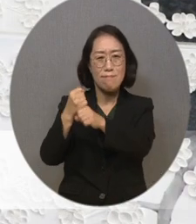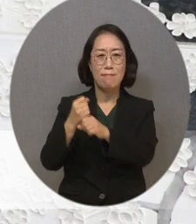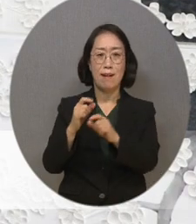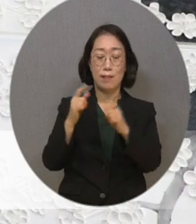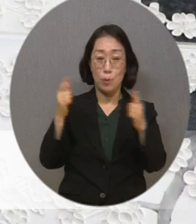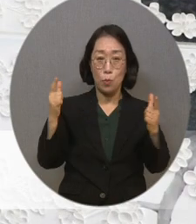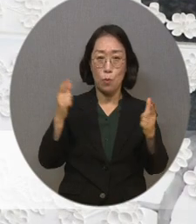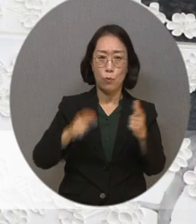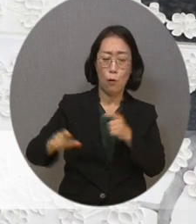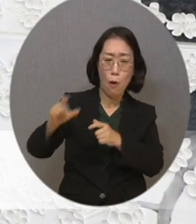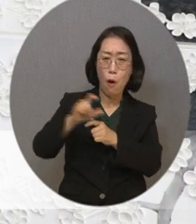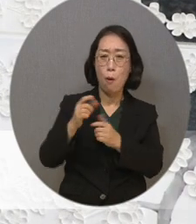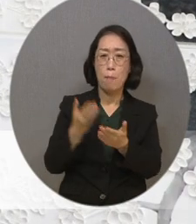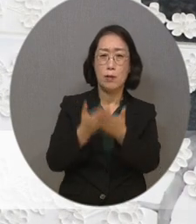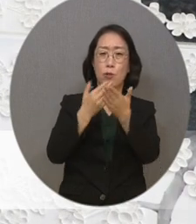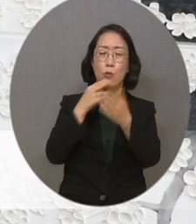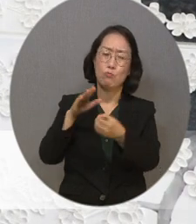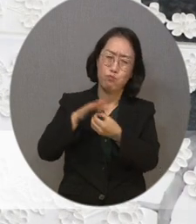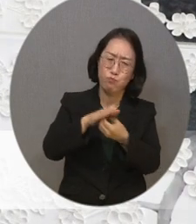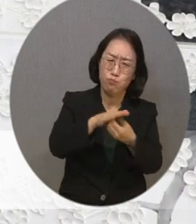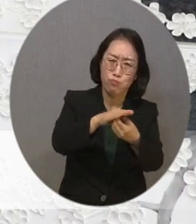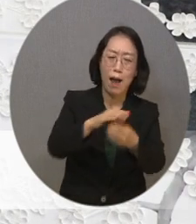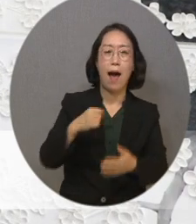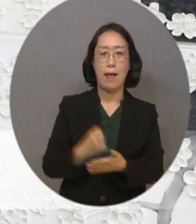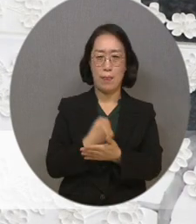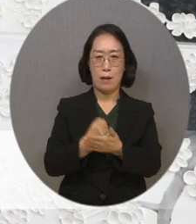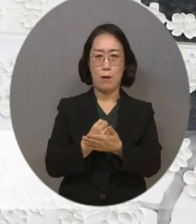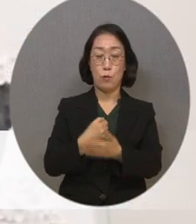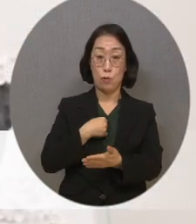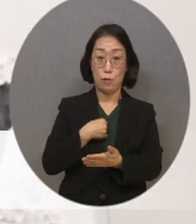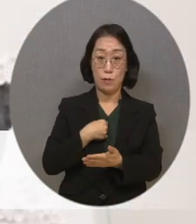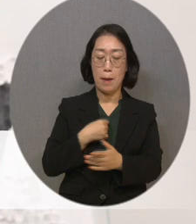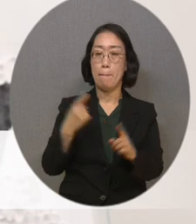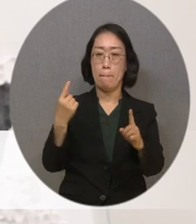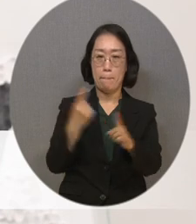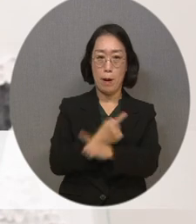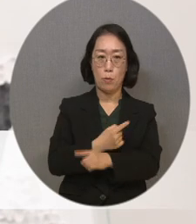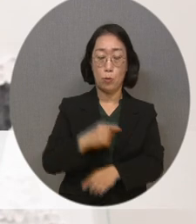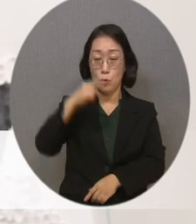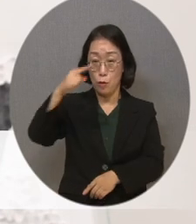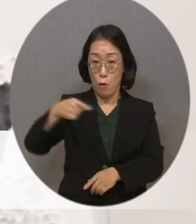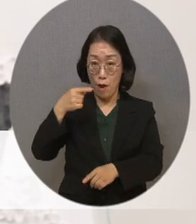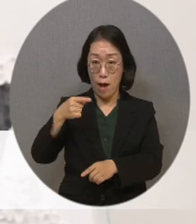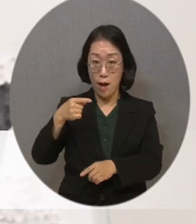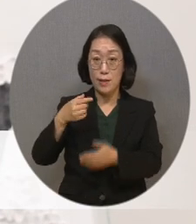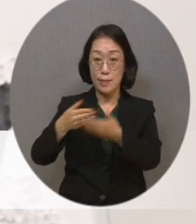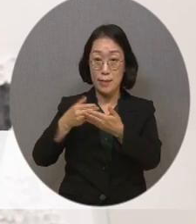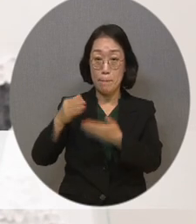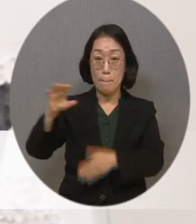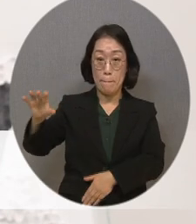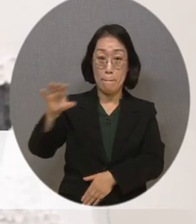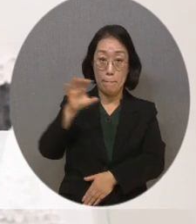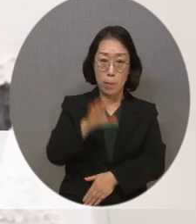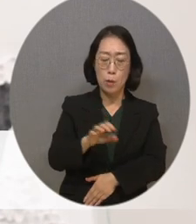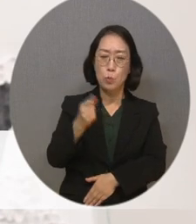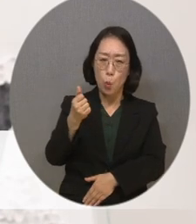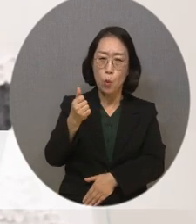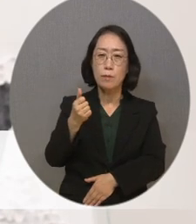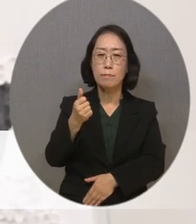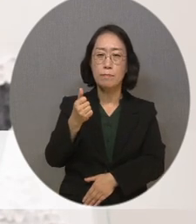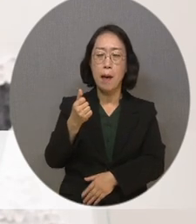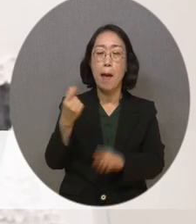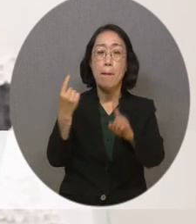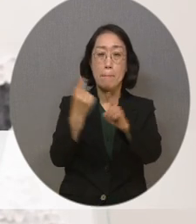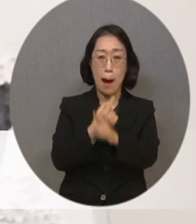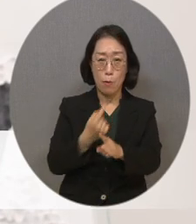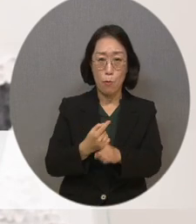귀착해가지고 더 발전하지 않은 모습이 안타깝거든요. 그래서 저는 이제 물론 세형화를 했지만은 그런 부분들을 좀 더